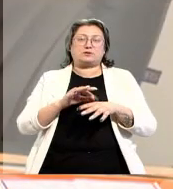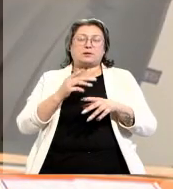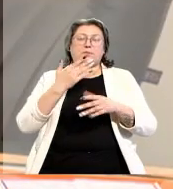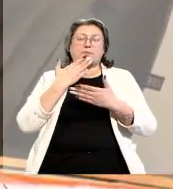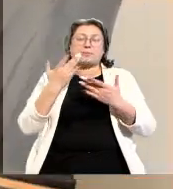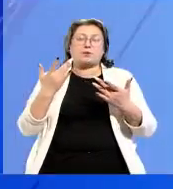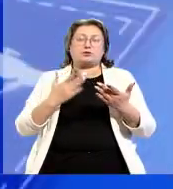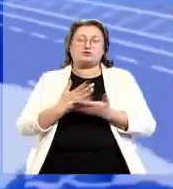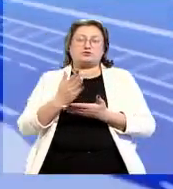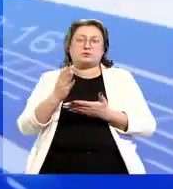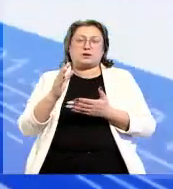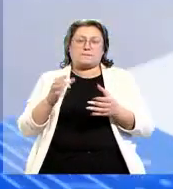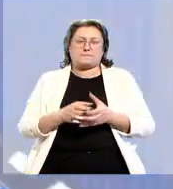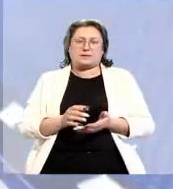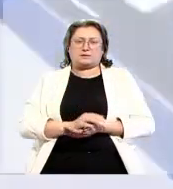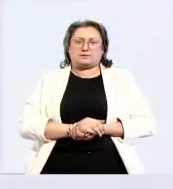барысы қалай?